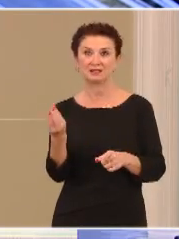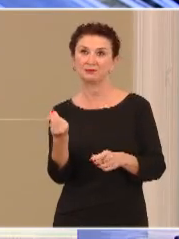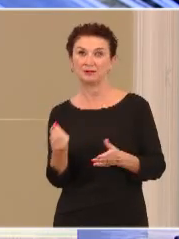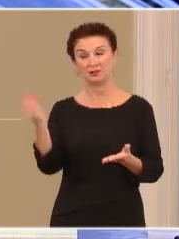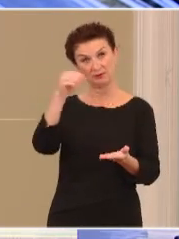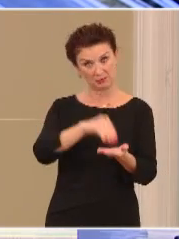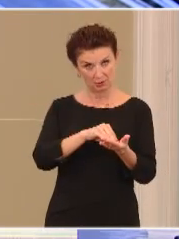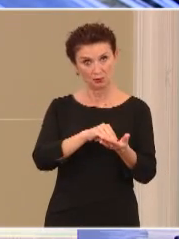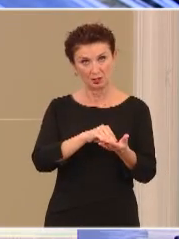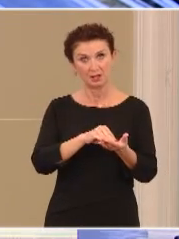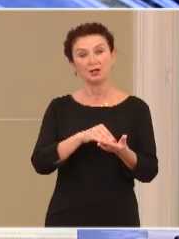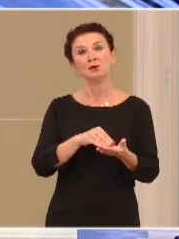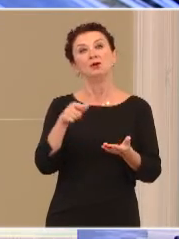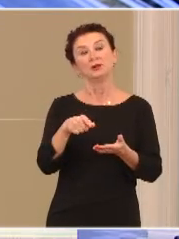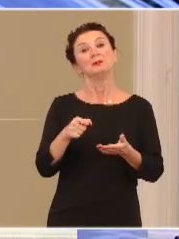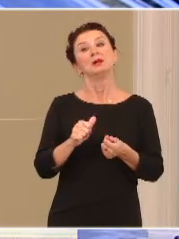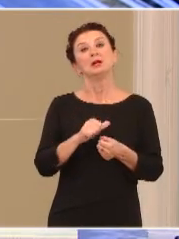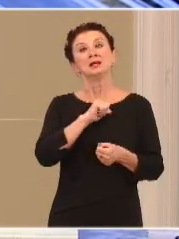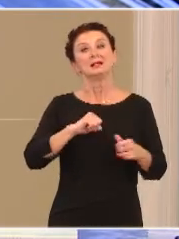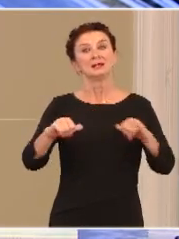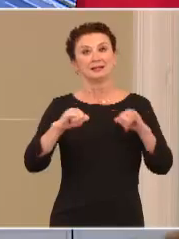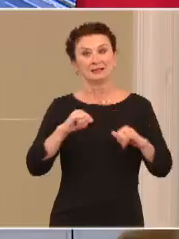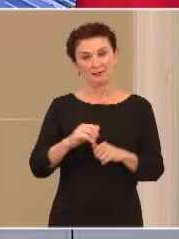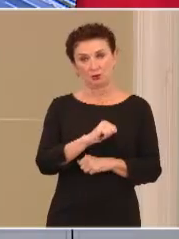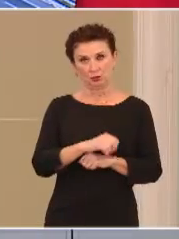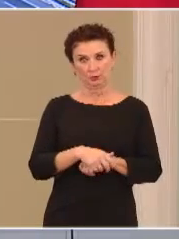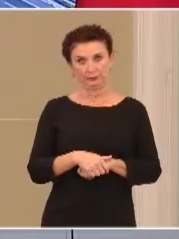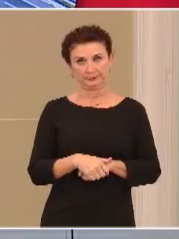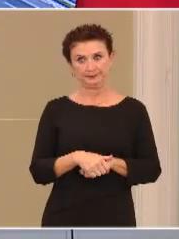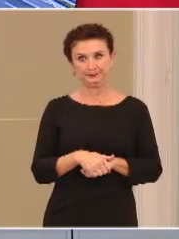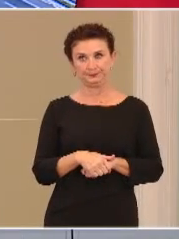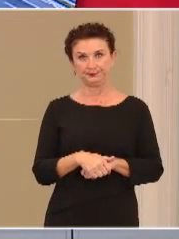samorządów lokalnych. Bardzo proszę, minister Czerwiński.